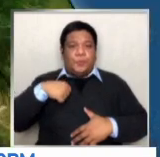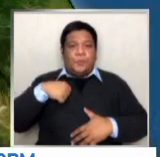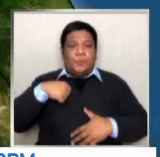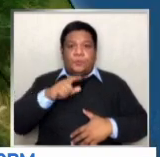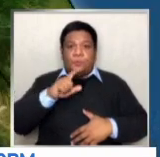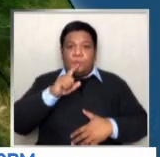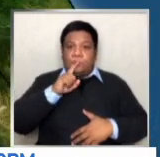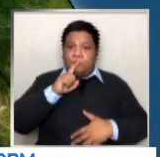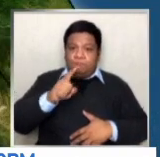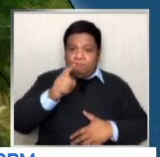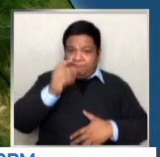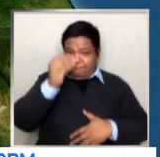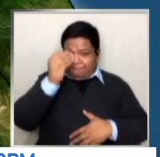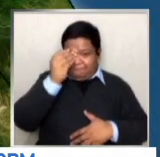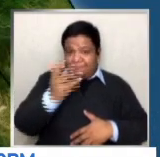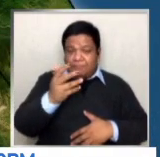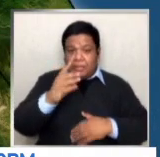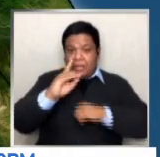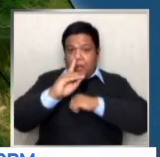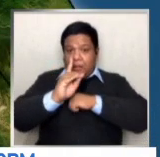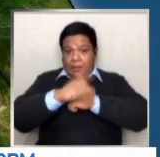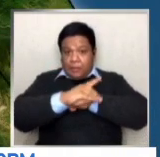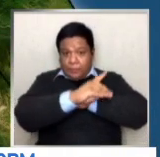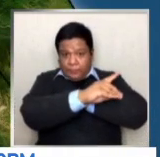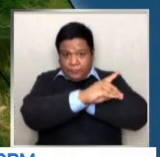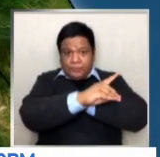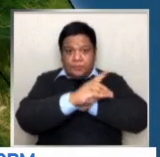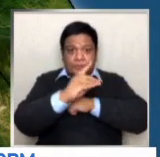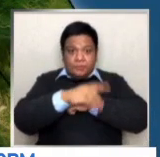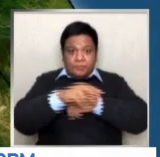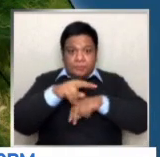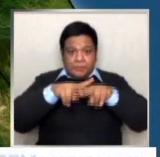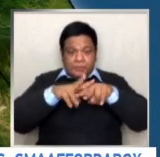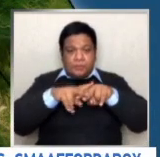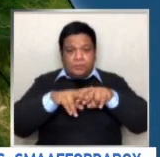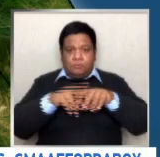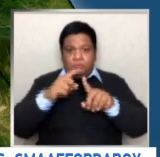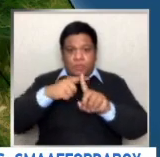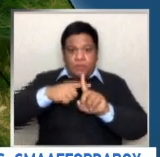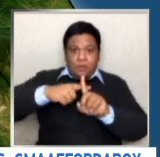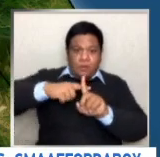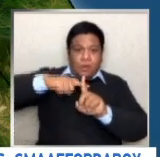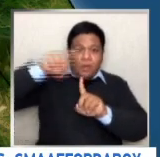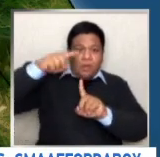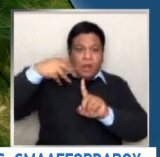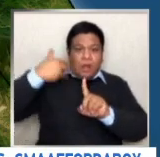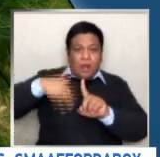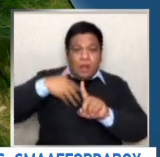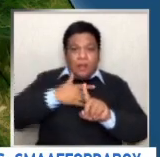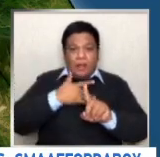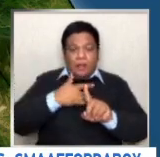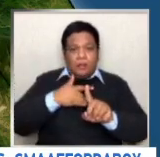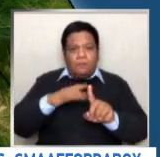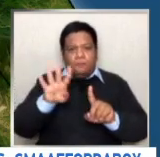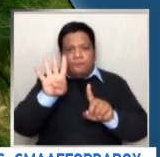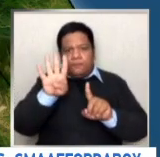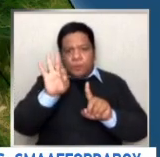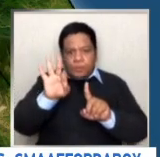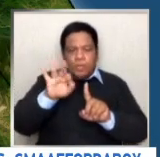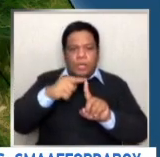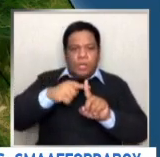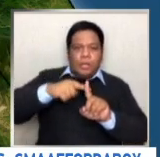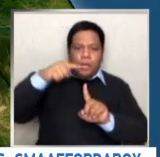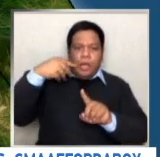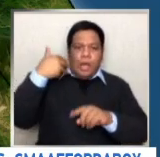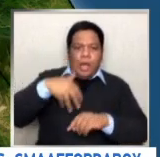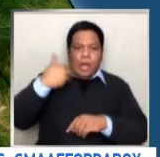may Dagupan, Pangasinan, pumalo sa 49 degrees Celsius ang init factor o yung damang init kahapon po